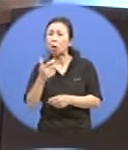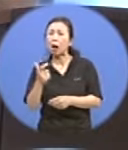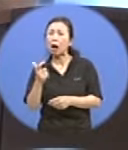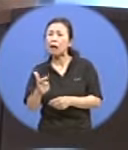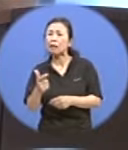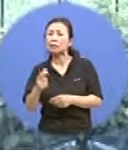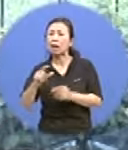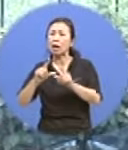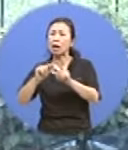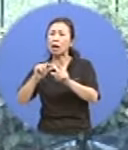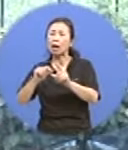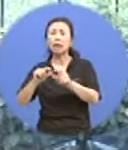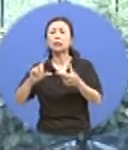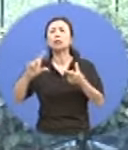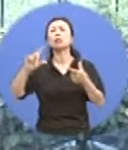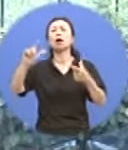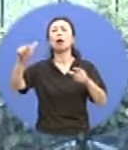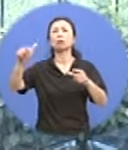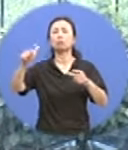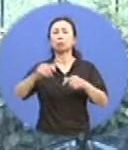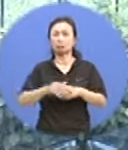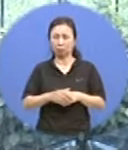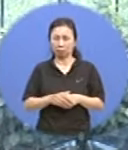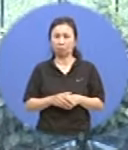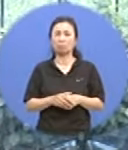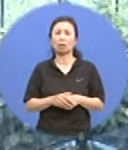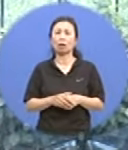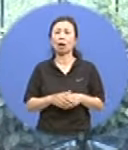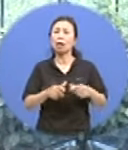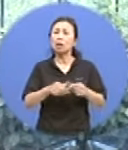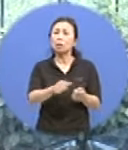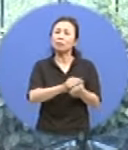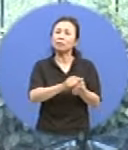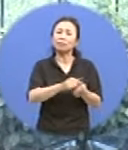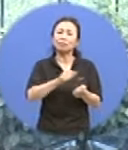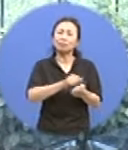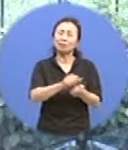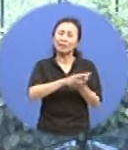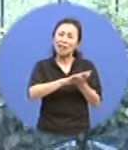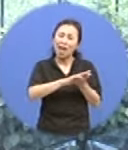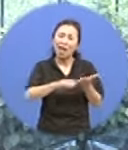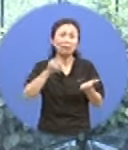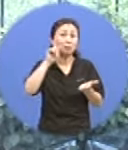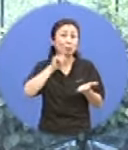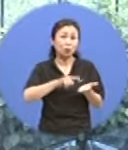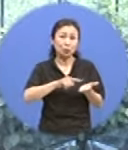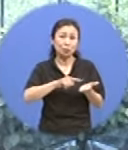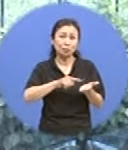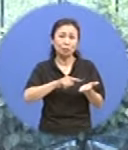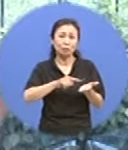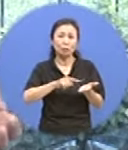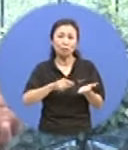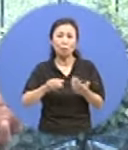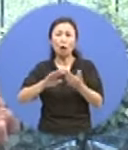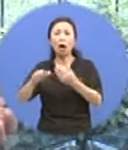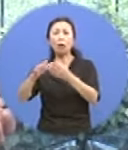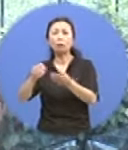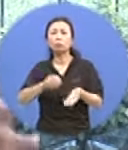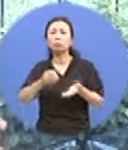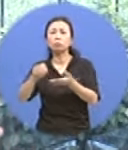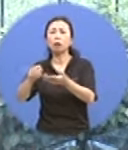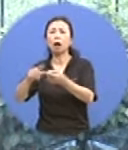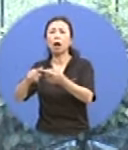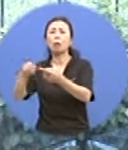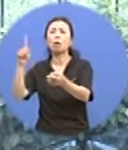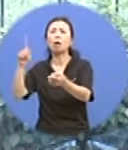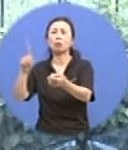な拠点で違いますよね、うん、はい、ですから日本でいい形でその洗浄力高く落ちても、うん、それをそのまま持っていっても落